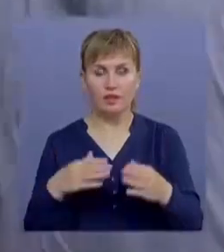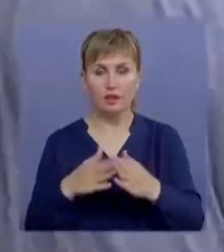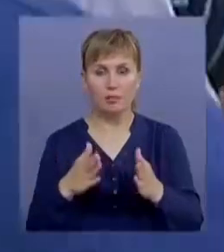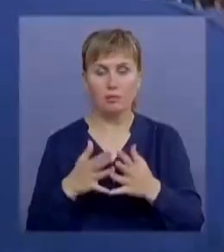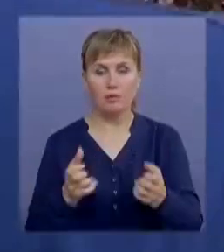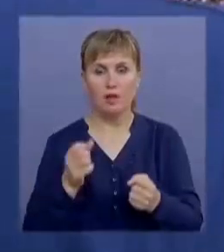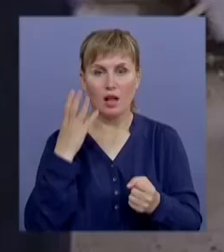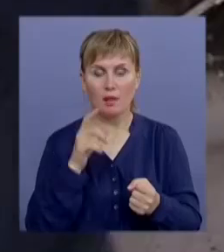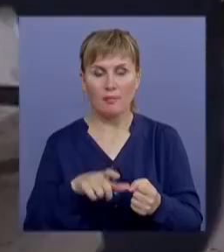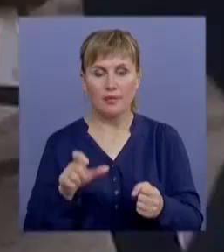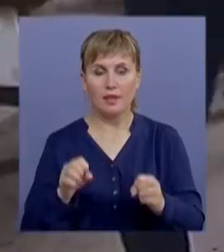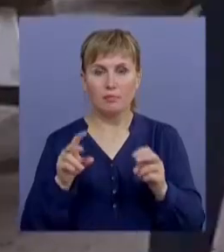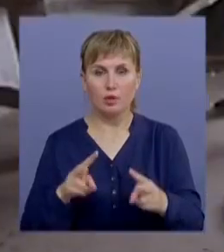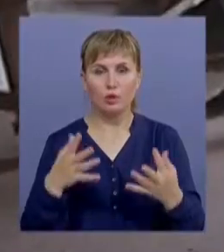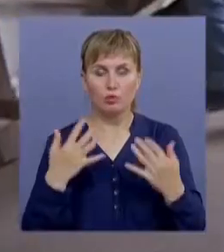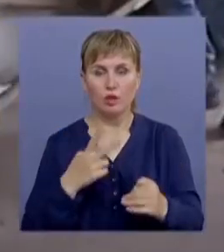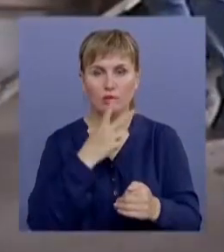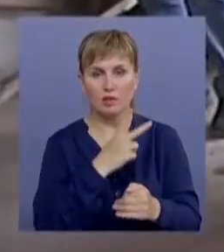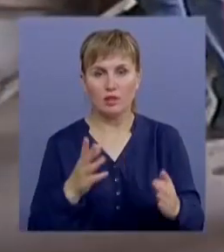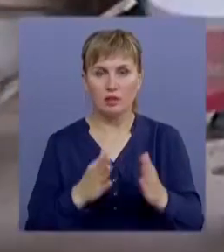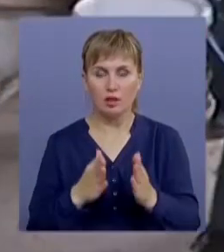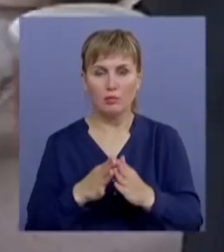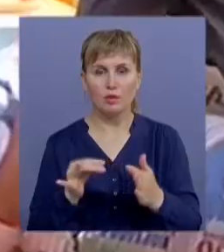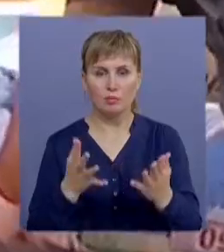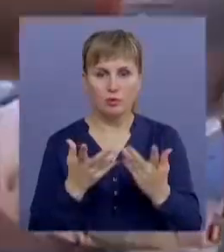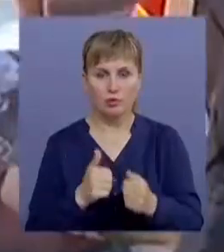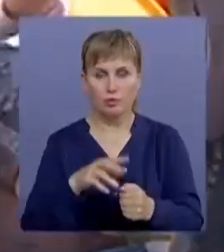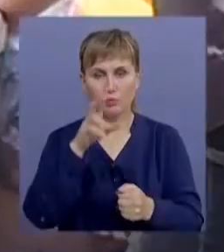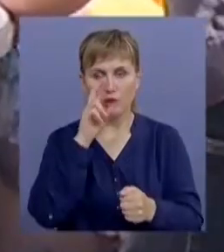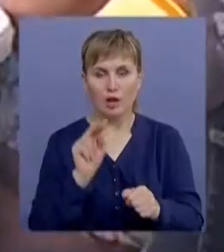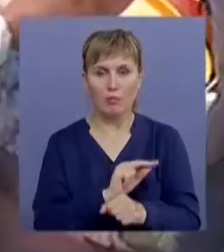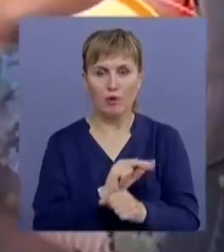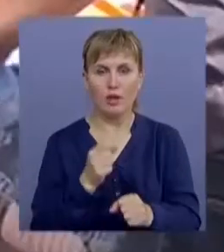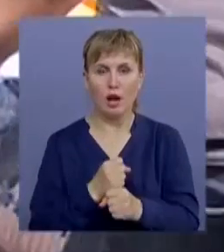принимают алматинцы. Специалисты уже осмотрели дома и подсчитали бюджет ремонтных работ.